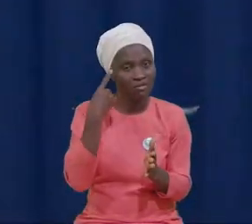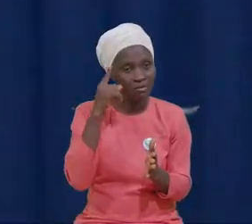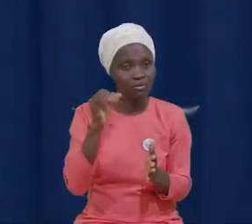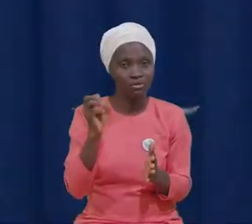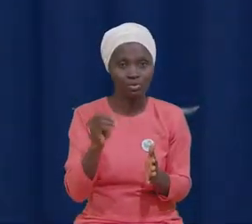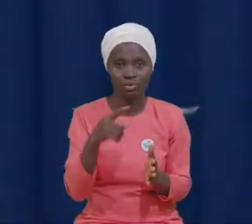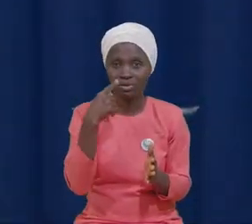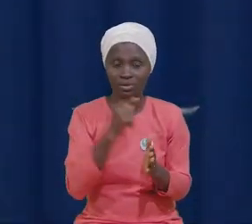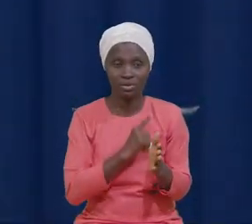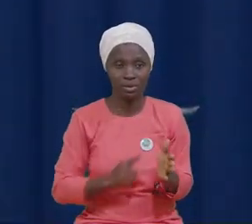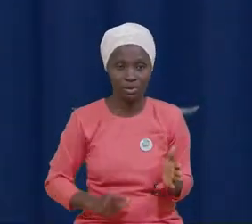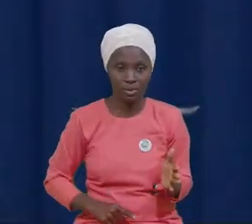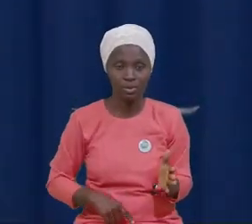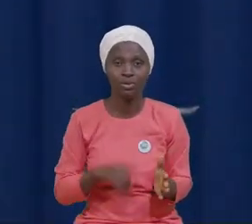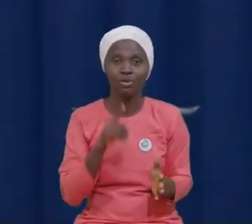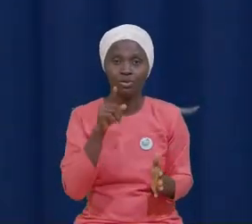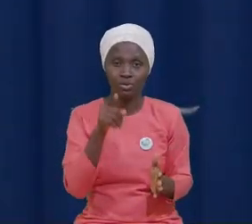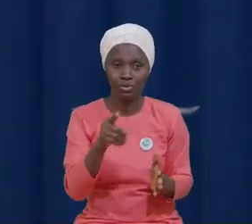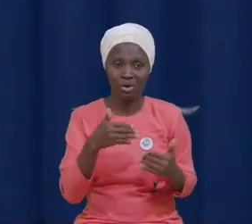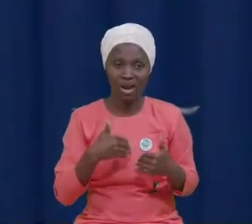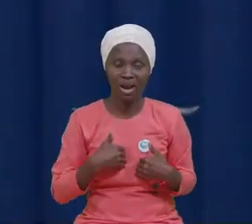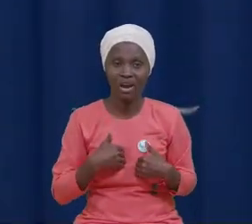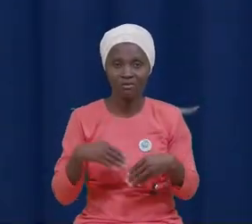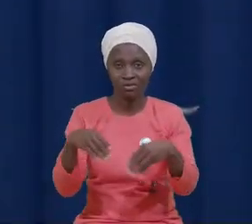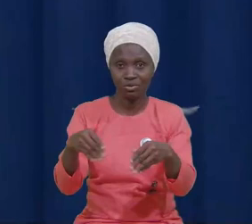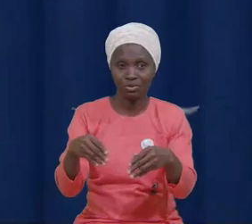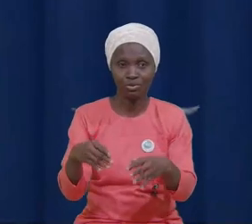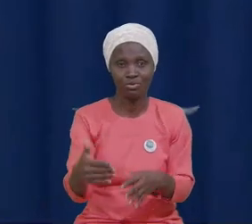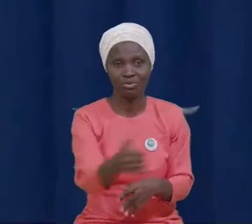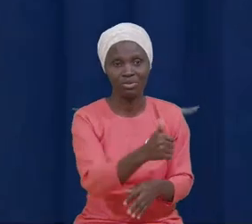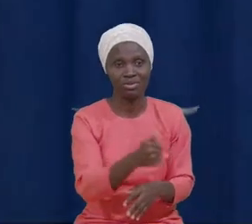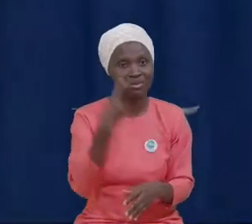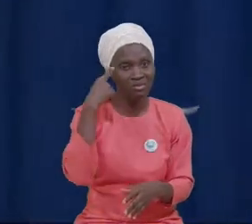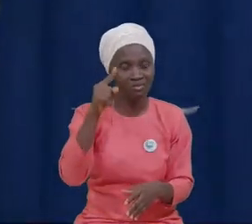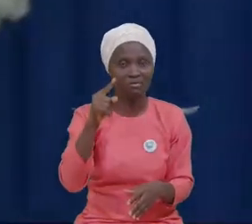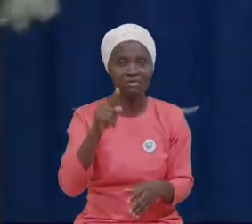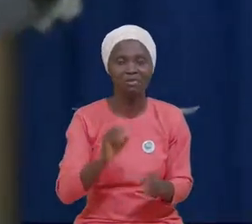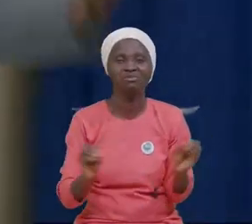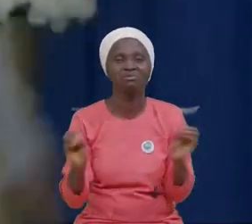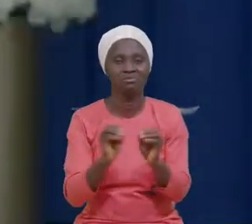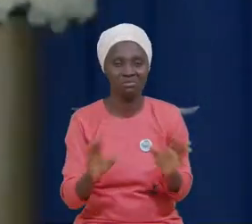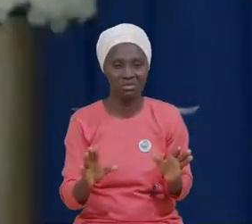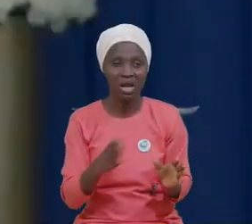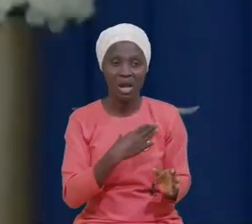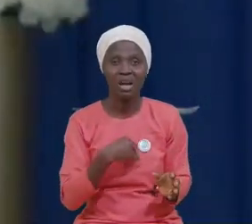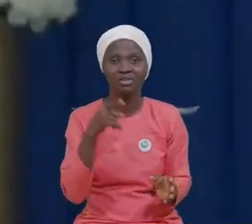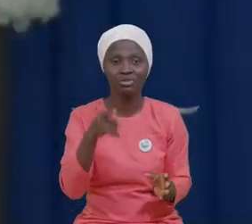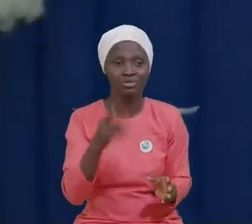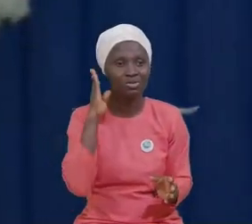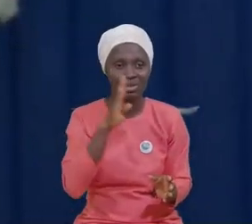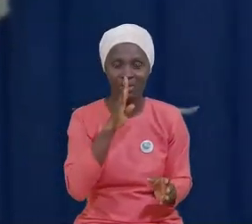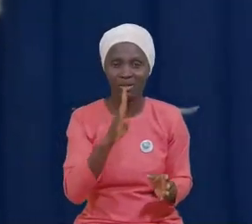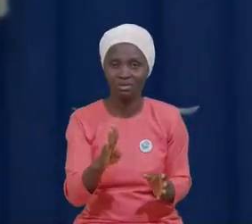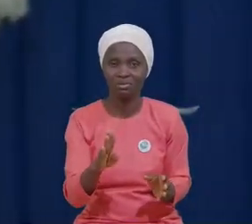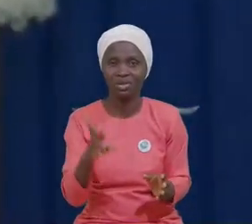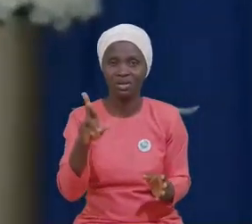parle l'Éternel, c'est gratuitement que vous avez été vendus, et ce n'est pas à prix d'argent que